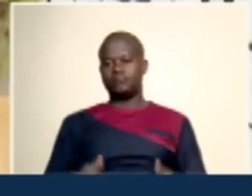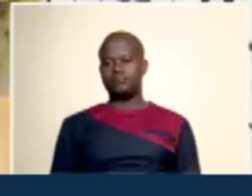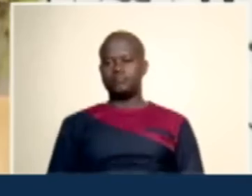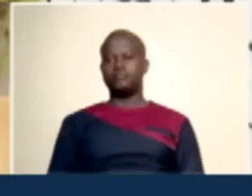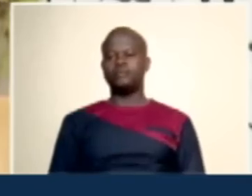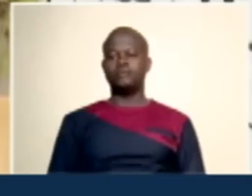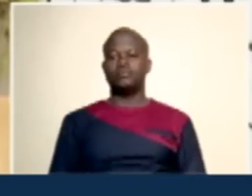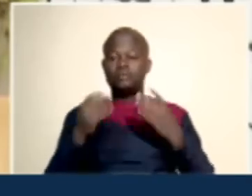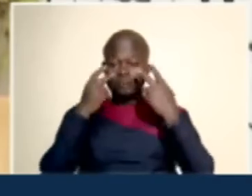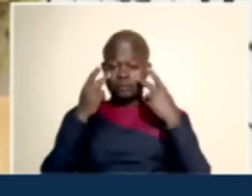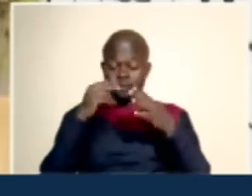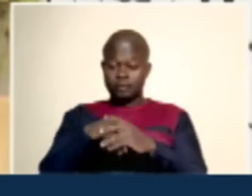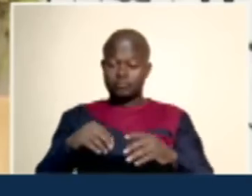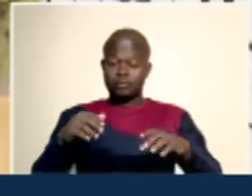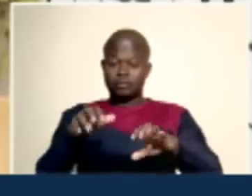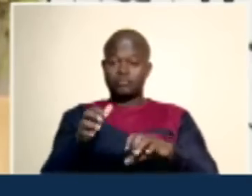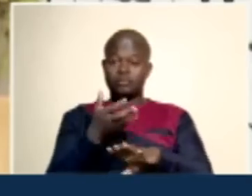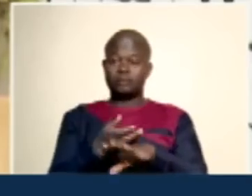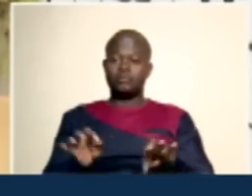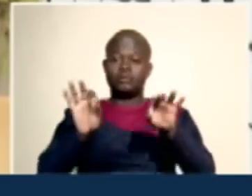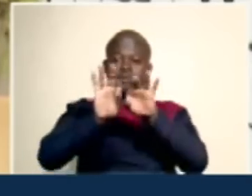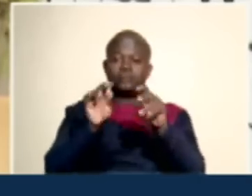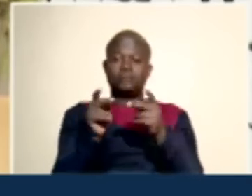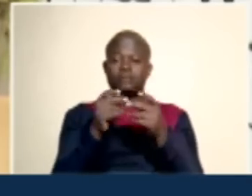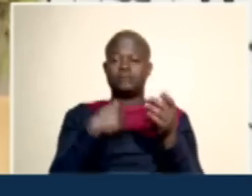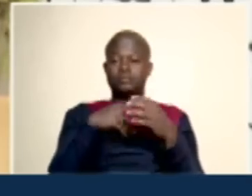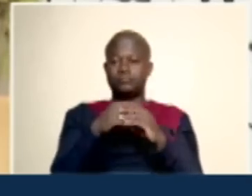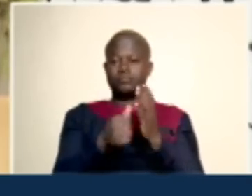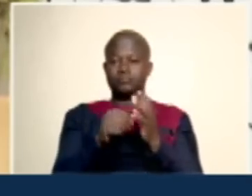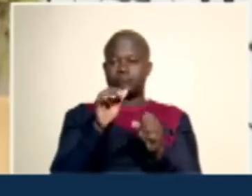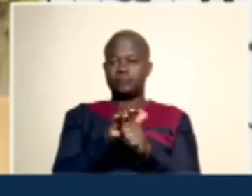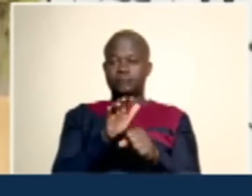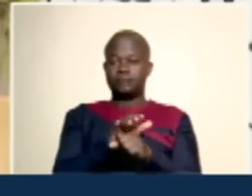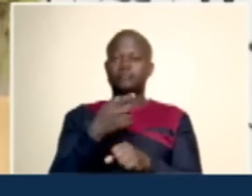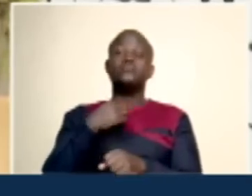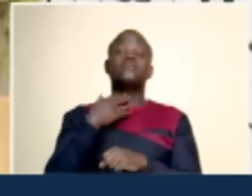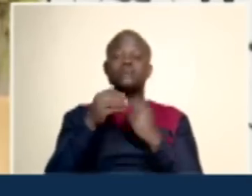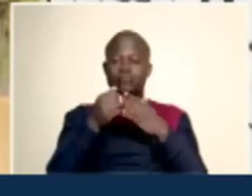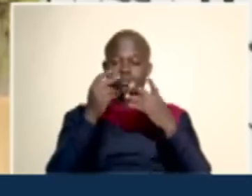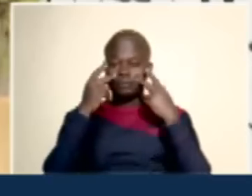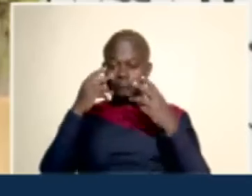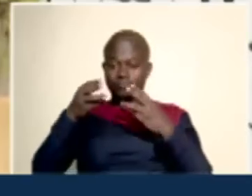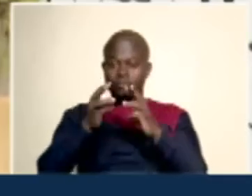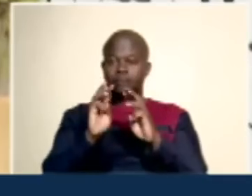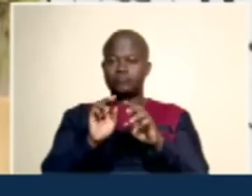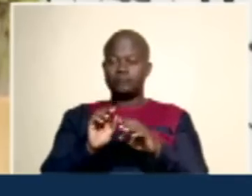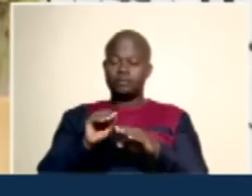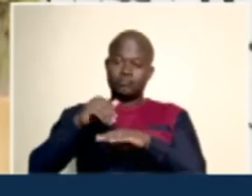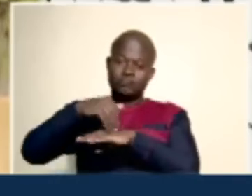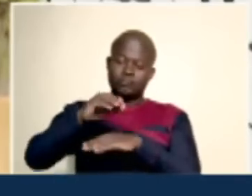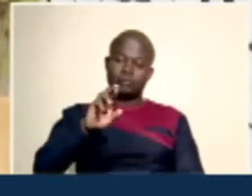mine habamo na hantu haba hari risk cyane turashaka kureba uburyo twajya twohereza